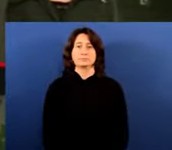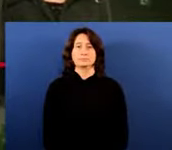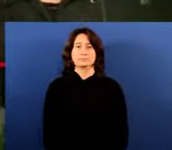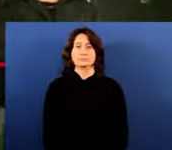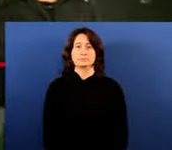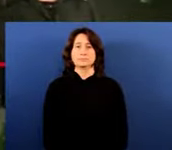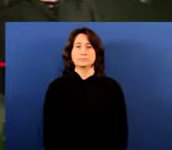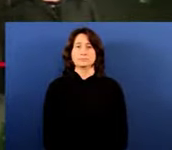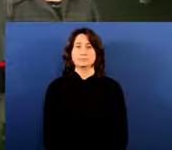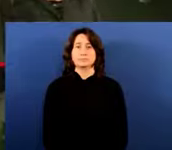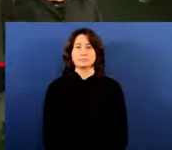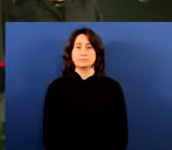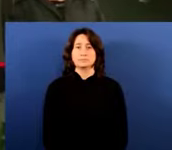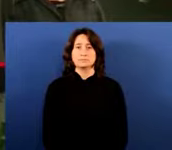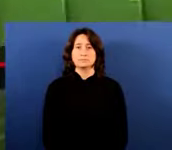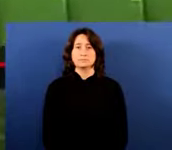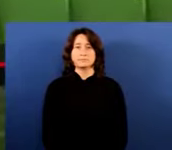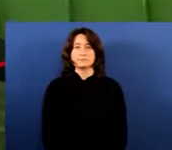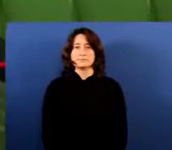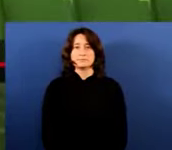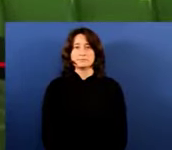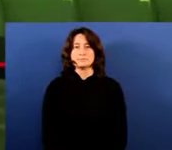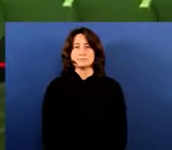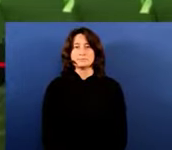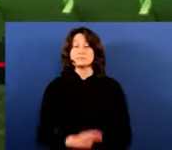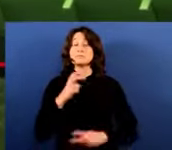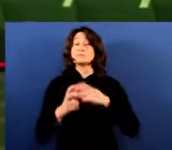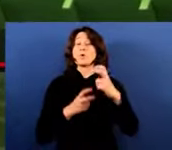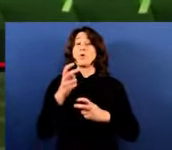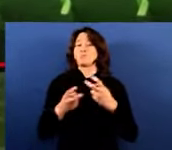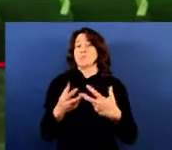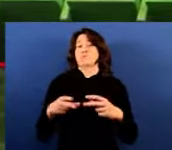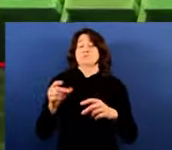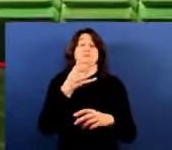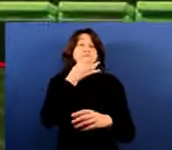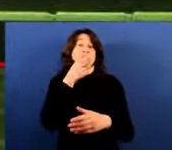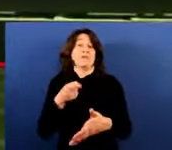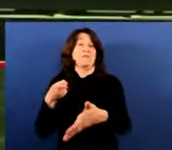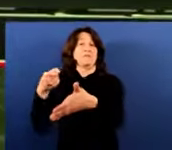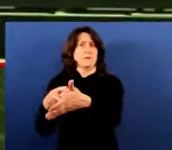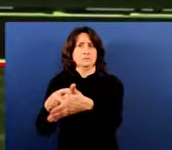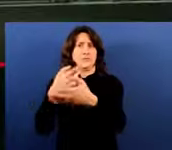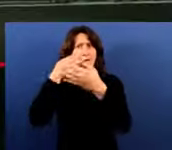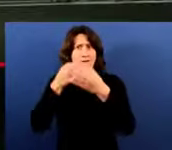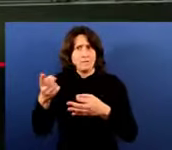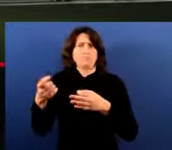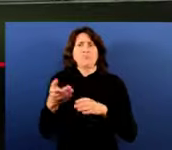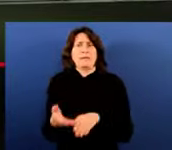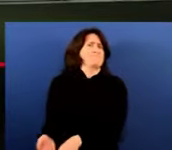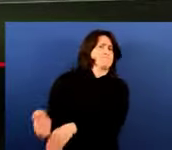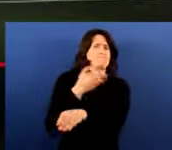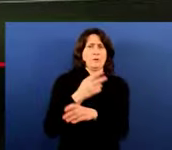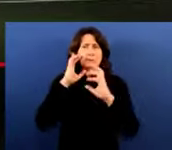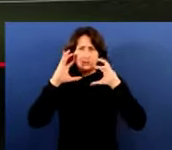izateko, maiatzan eta ekainean izango baitira. Lanak irailean amaitzea aurrez ikusia da behin betiko. Euskalduna